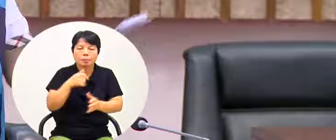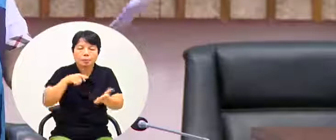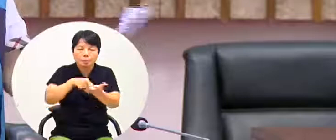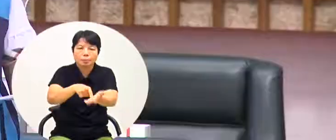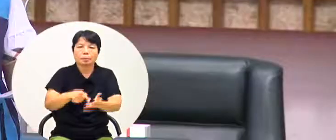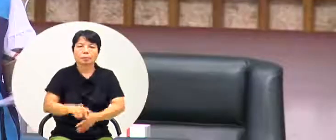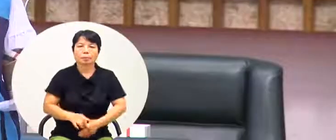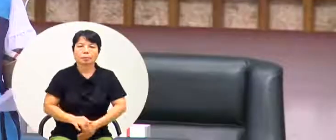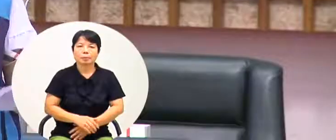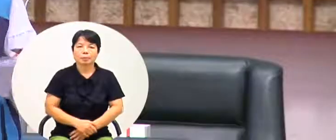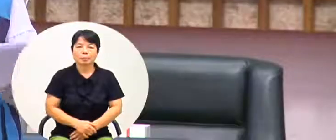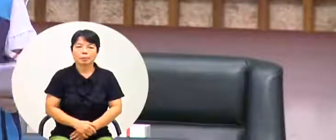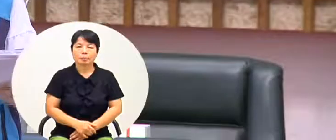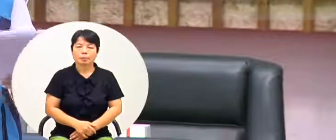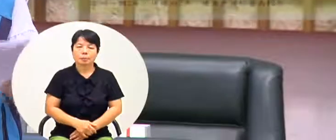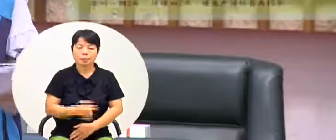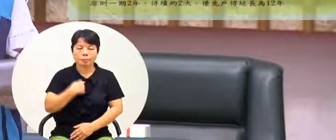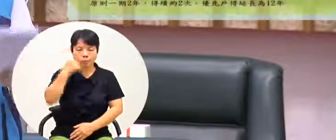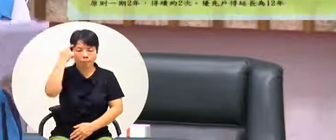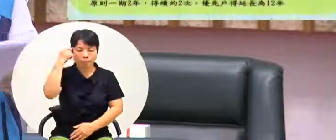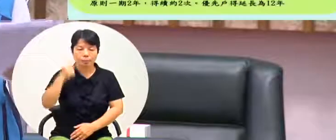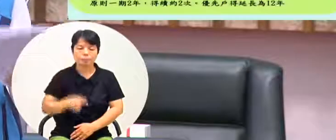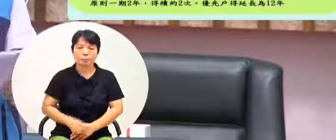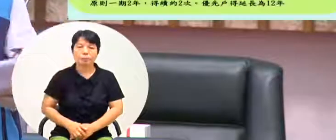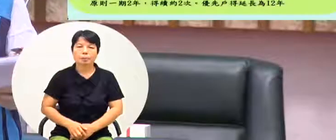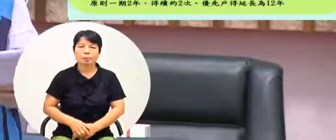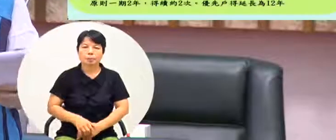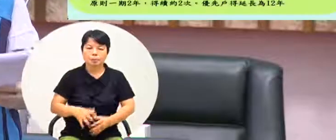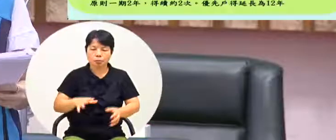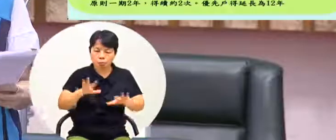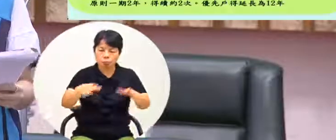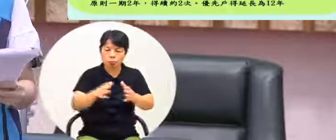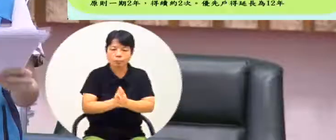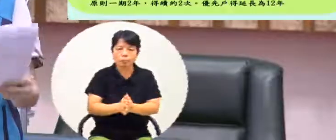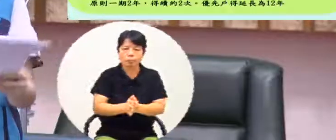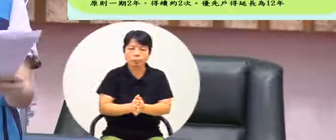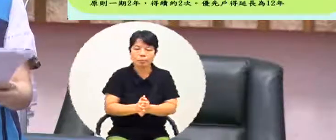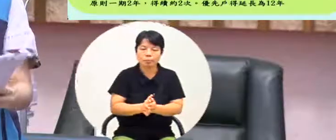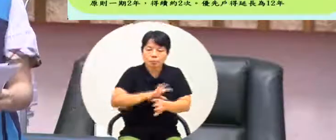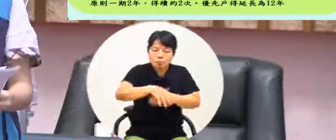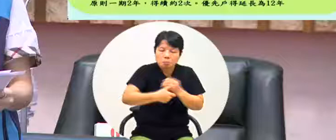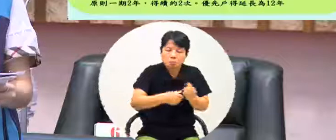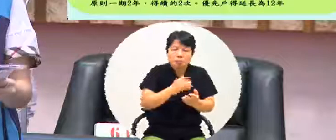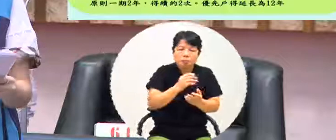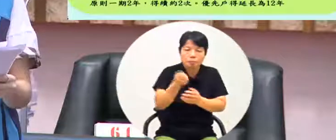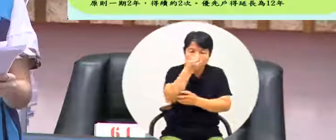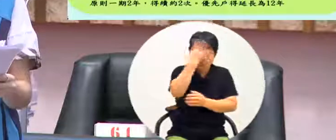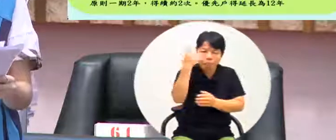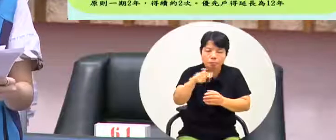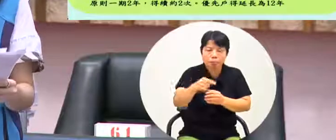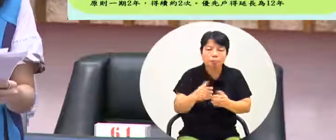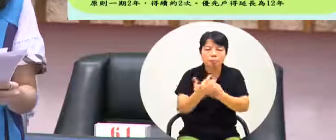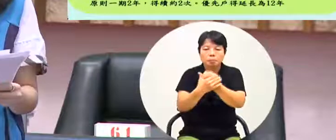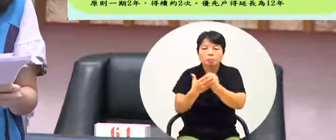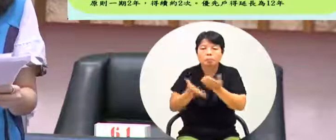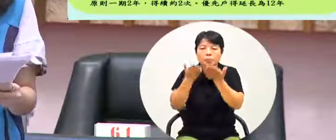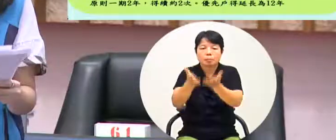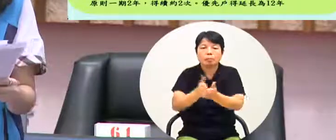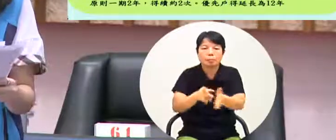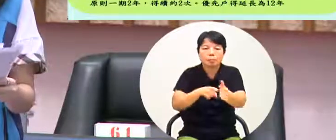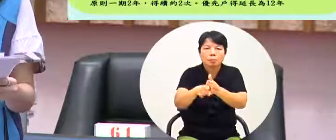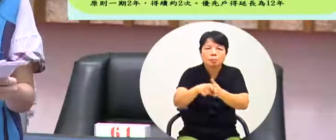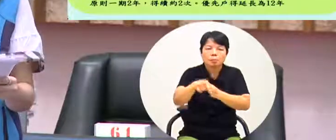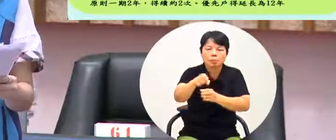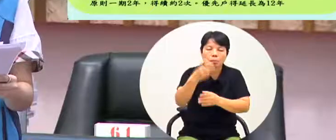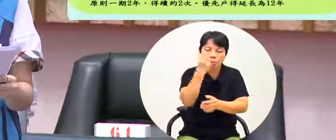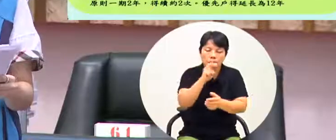思是说，我们是涵盖在青年，可是是不是可以改说某一个部分几层是保留给专门青年的，这样才有照顾到青年嘛？那你刚刚有